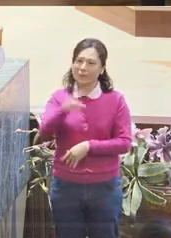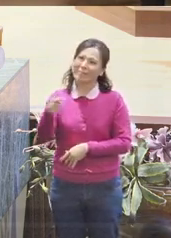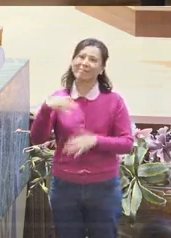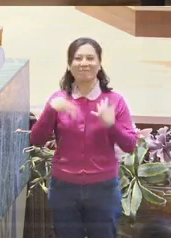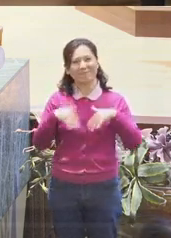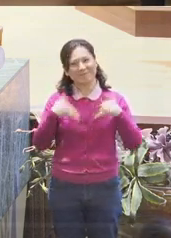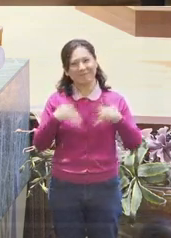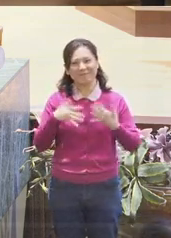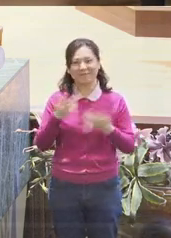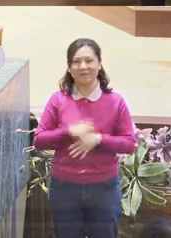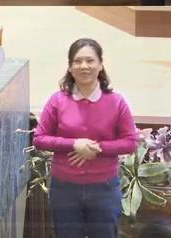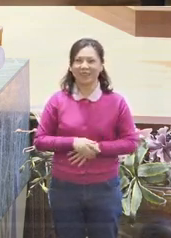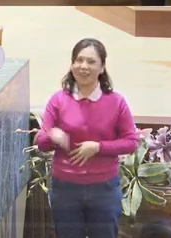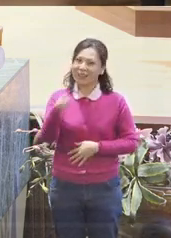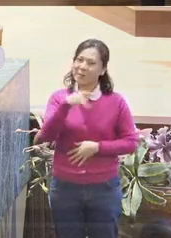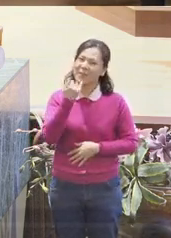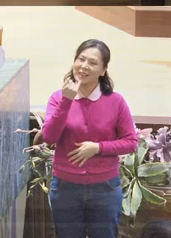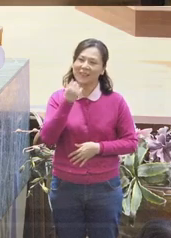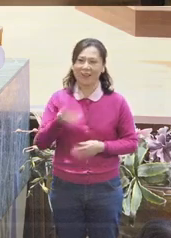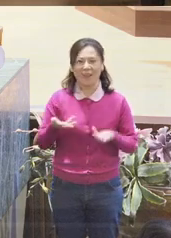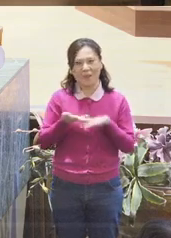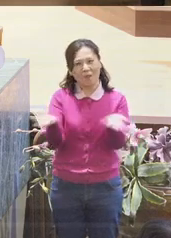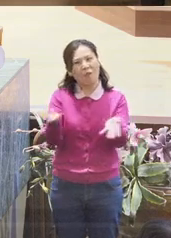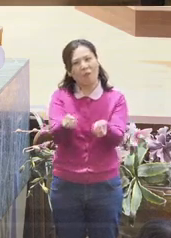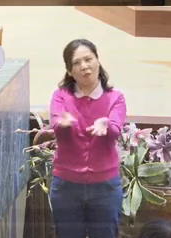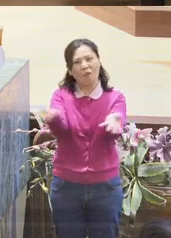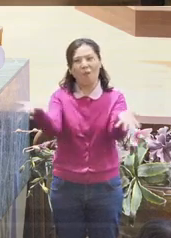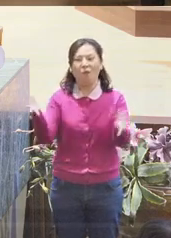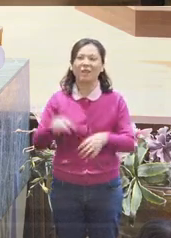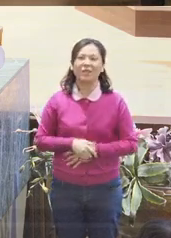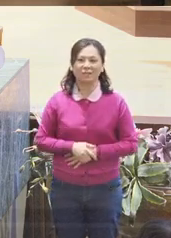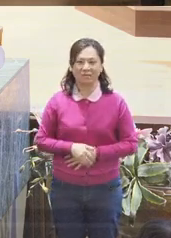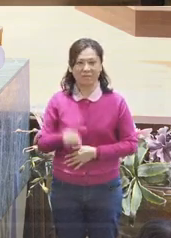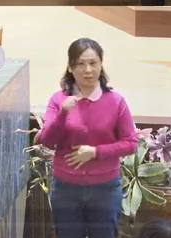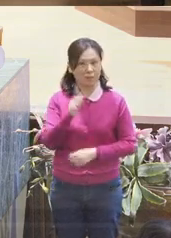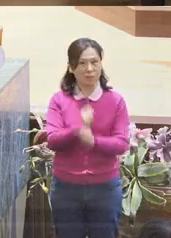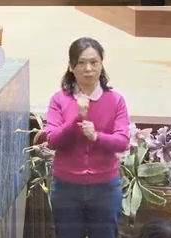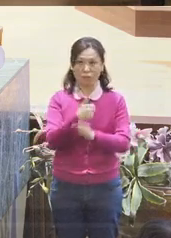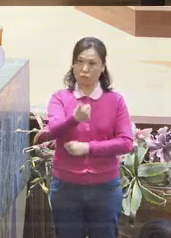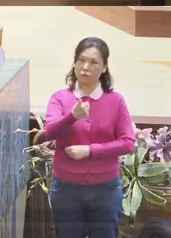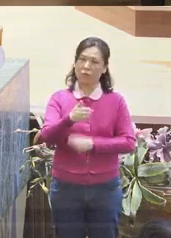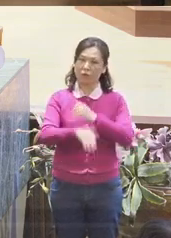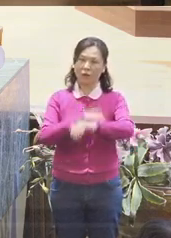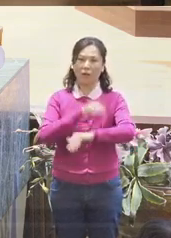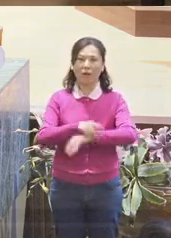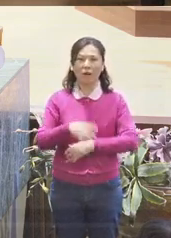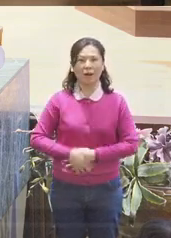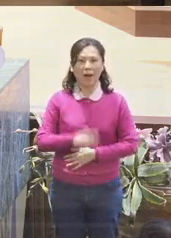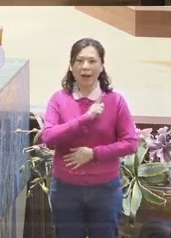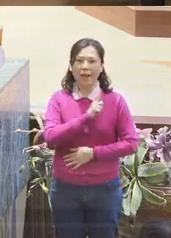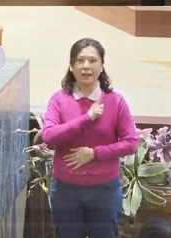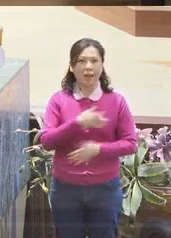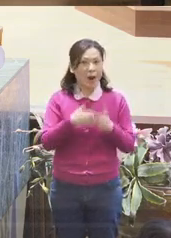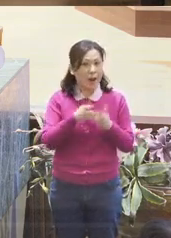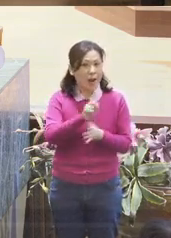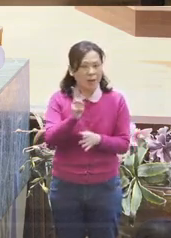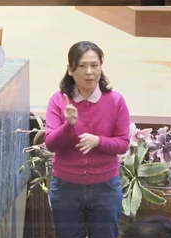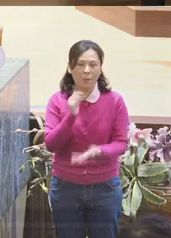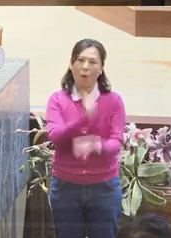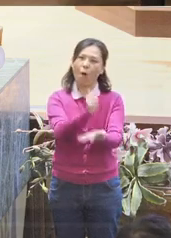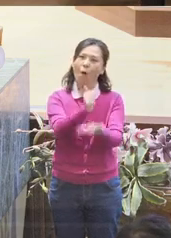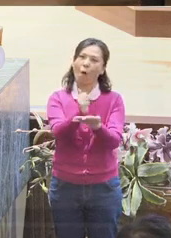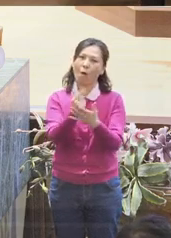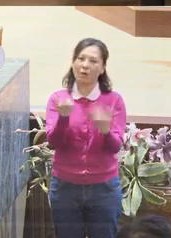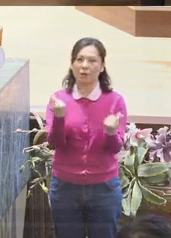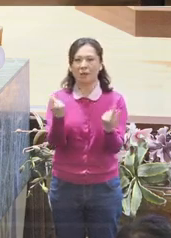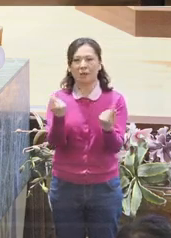乐的或至少大家可以分享的情感。那这样子的做法呢，就很成功的不但达成了他们的诉求，我们一次性的餐具现